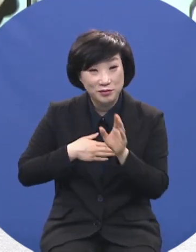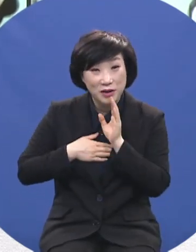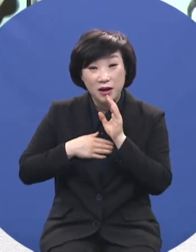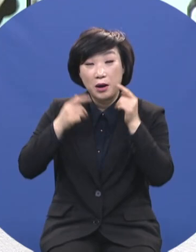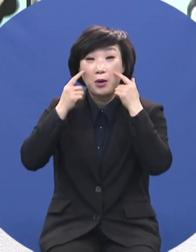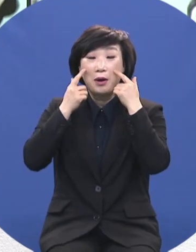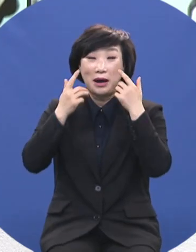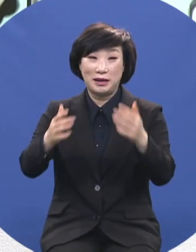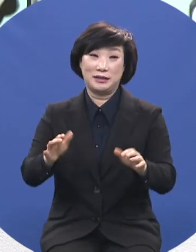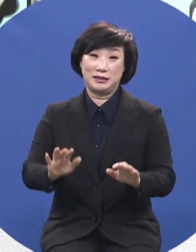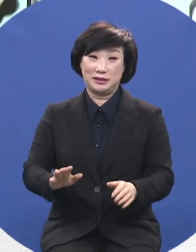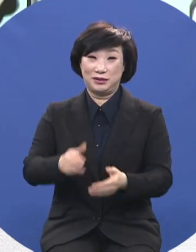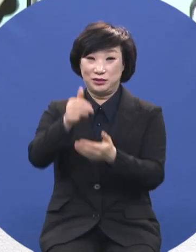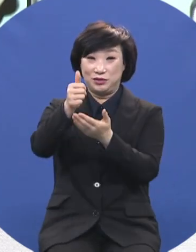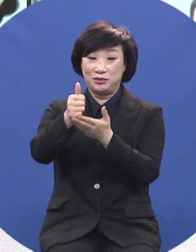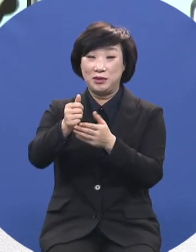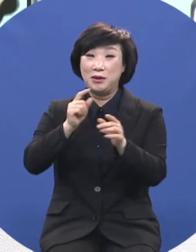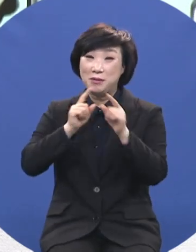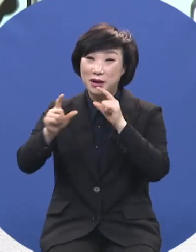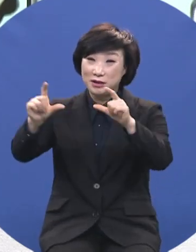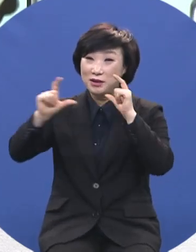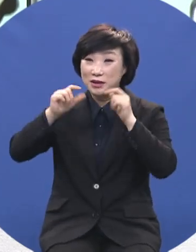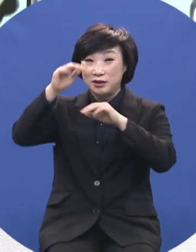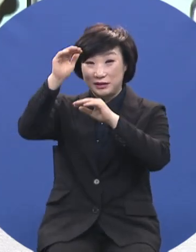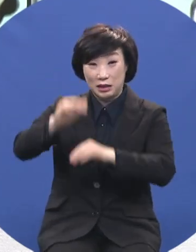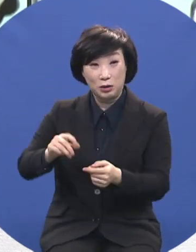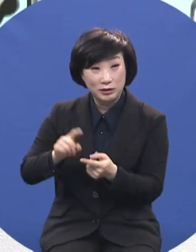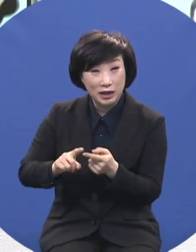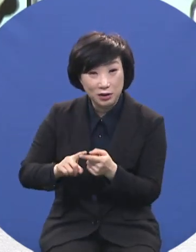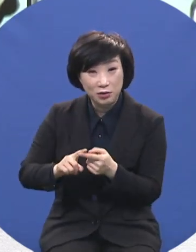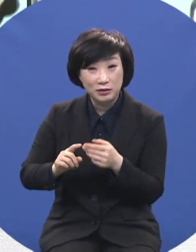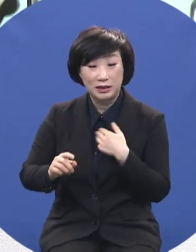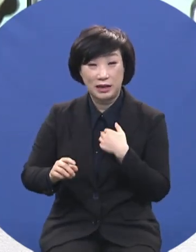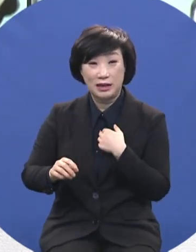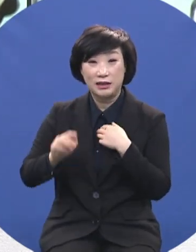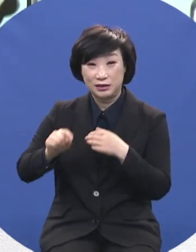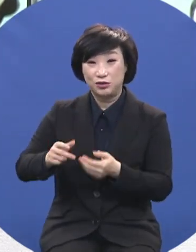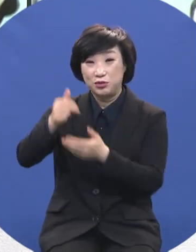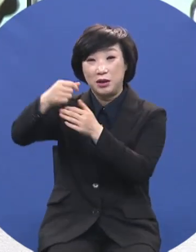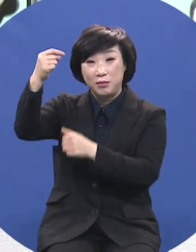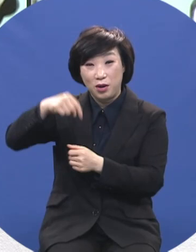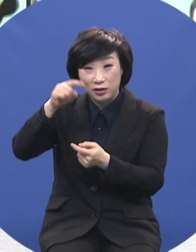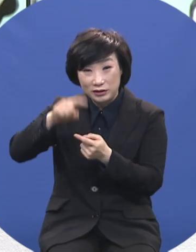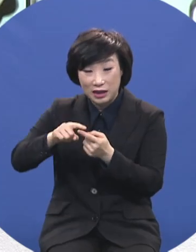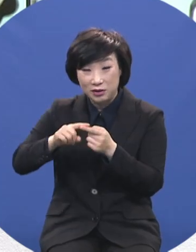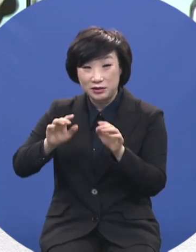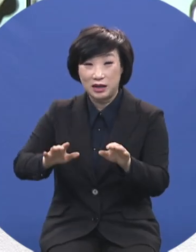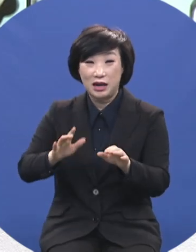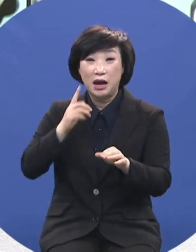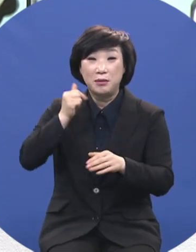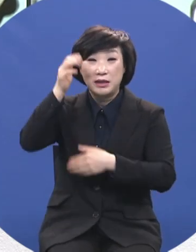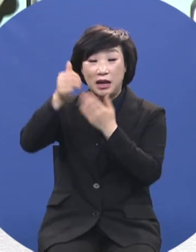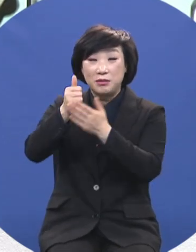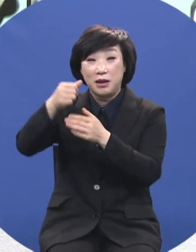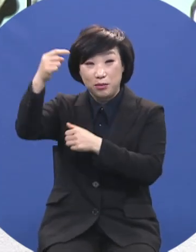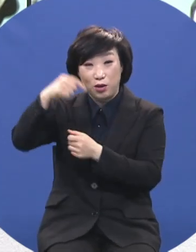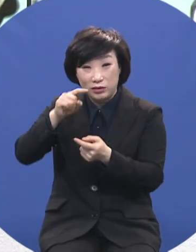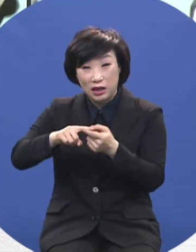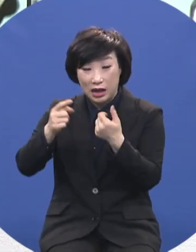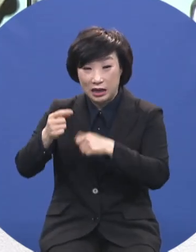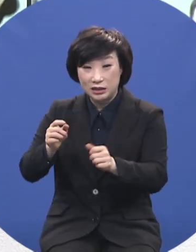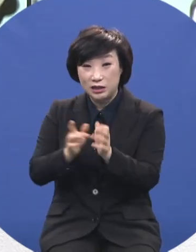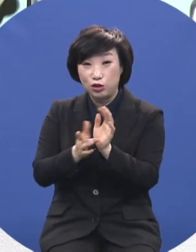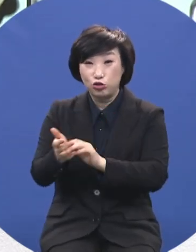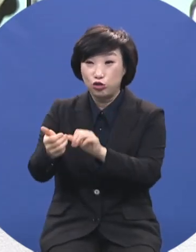확실하게 주님이 말씀하신 그대로 명령대로, 아버지 명령대로 아들이